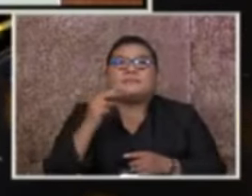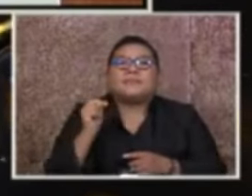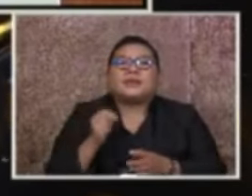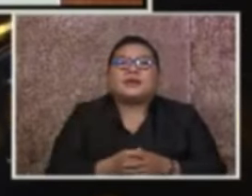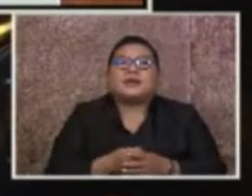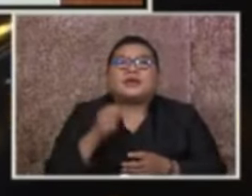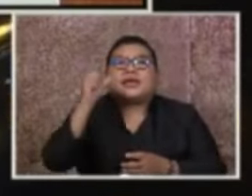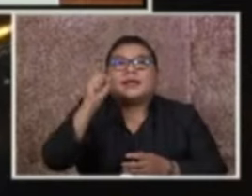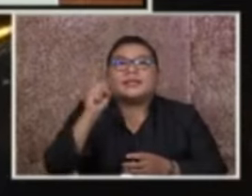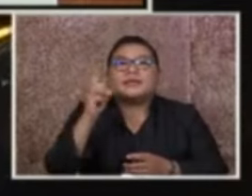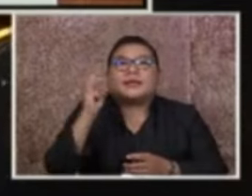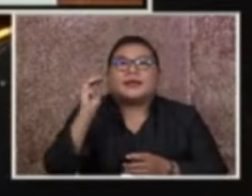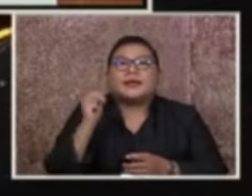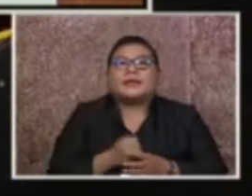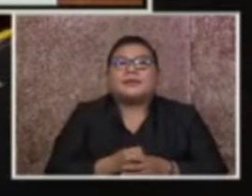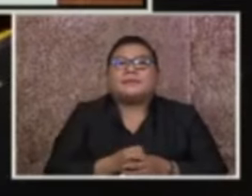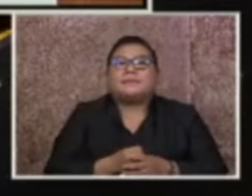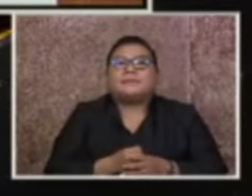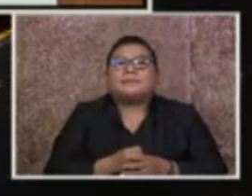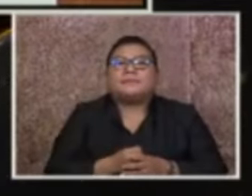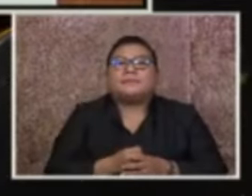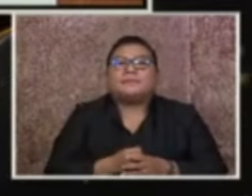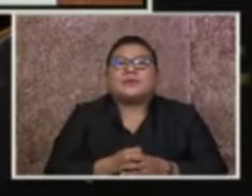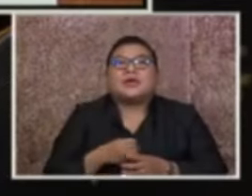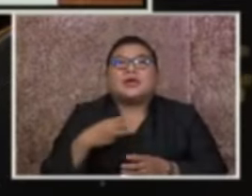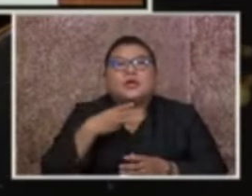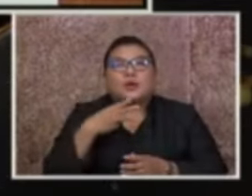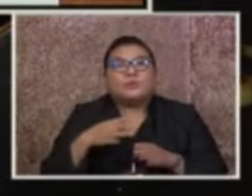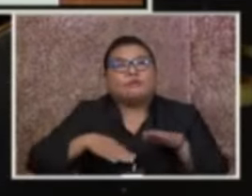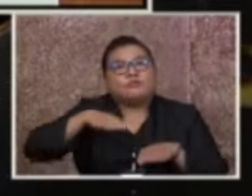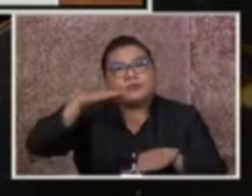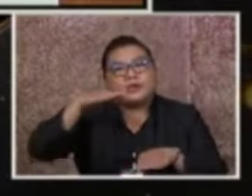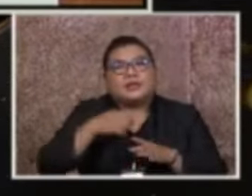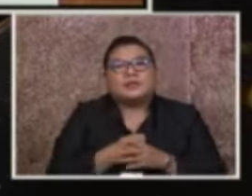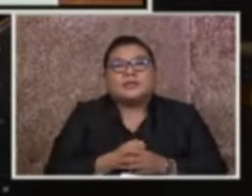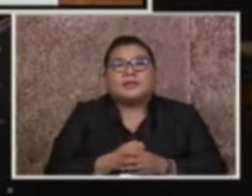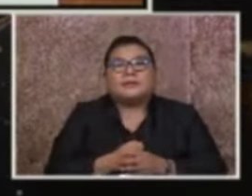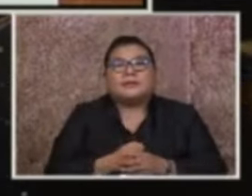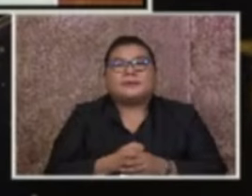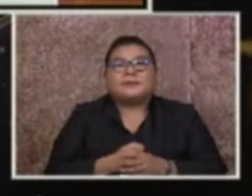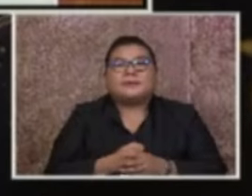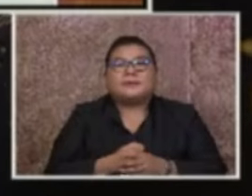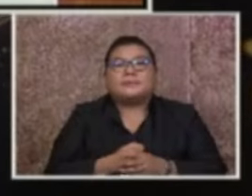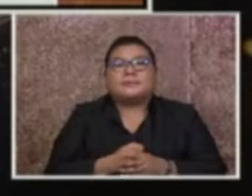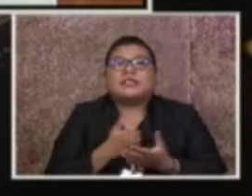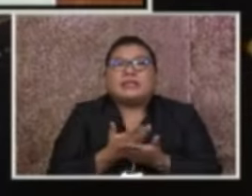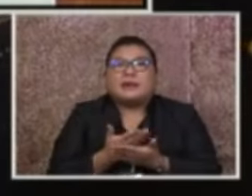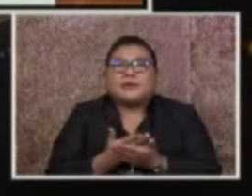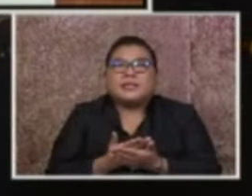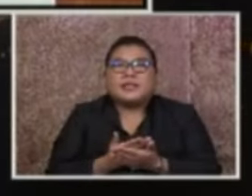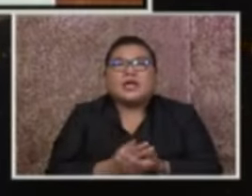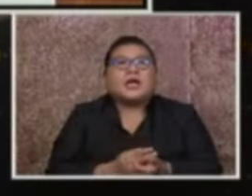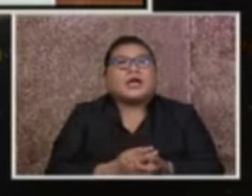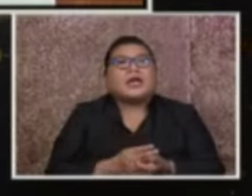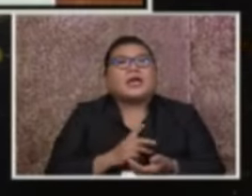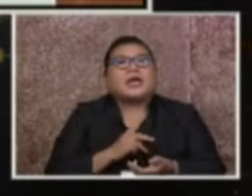manusia anak-anak kita harus tingkatkan ekonominya harus tingkatkan gepeng ini karena kultur ada